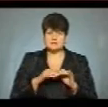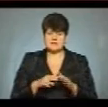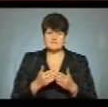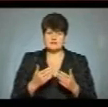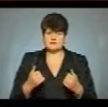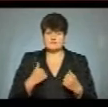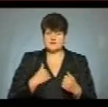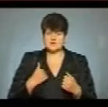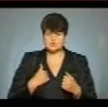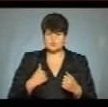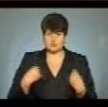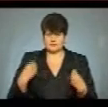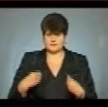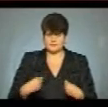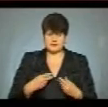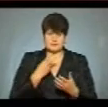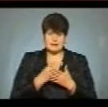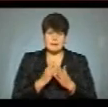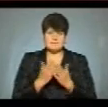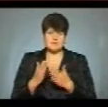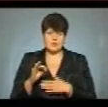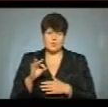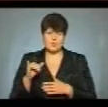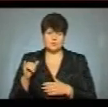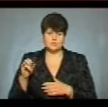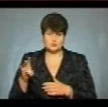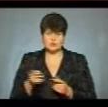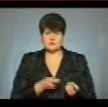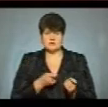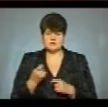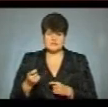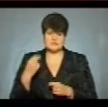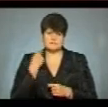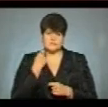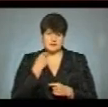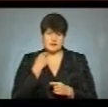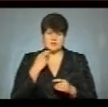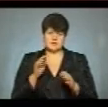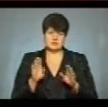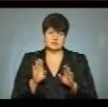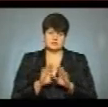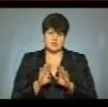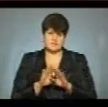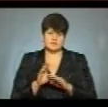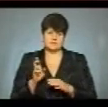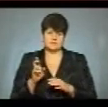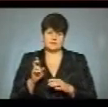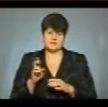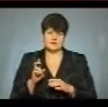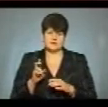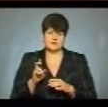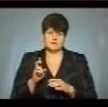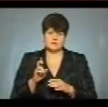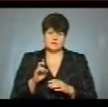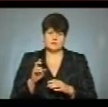виставка військових одностроїв, презентація бібліотеки ОУН, яку привезли із Лондона, і шафи бюро Степана Бандери з Мюнхена. Як це